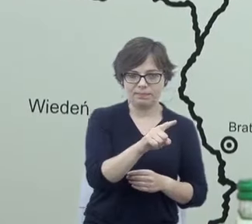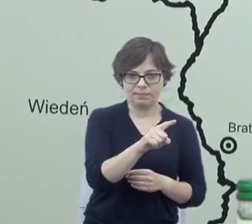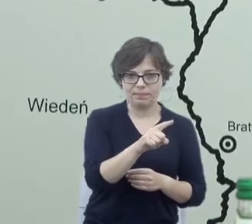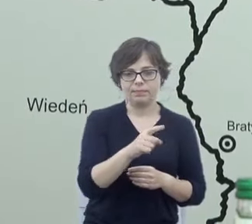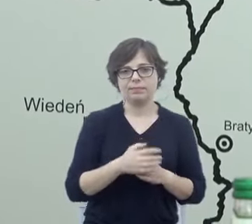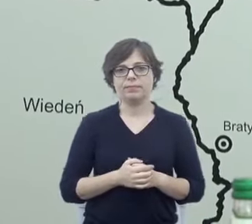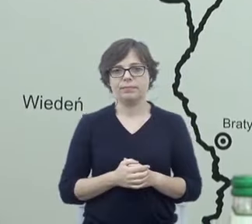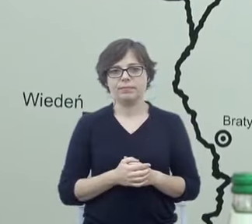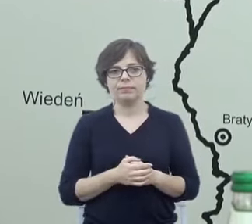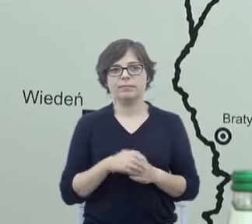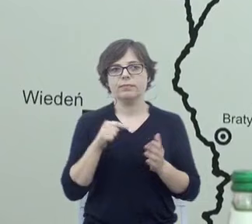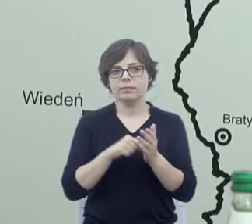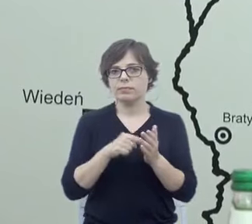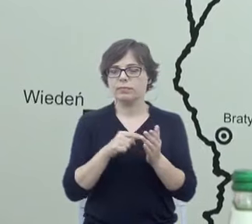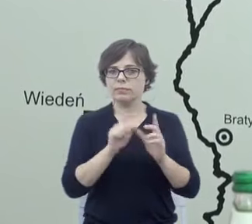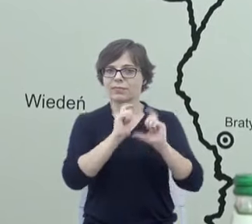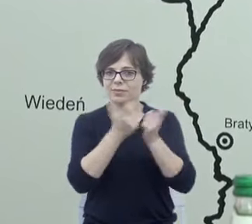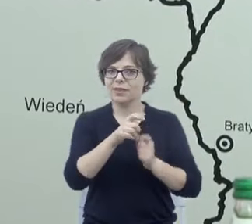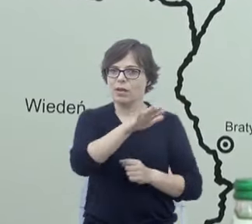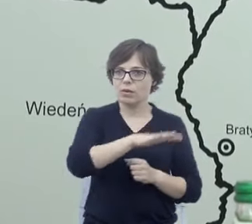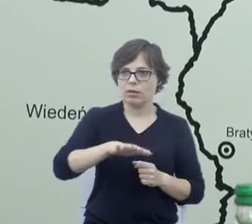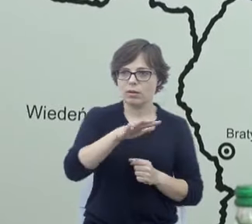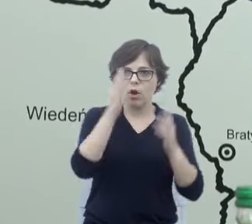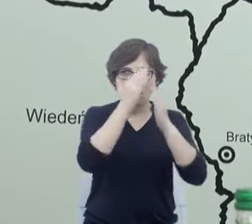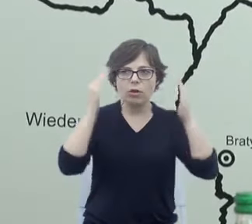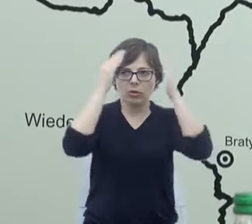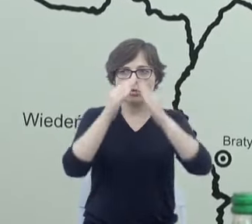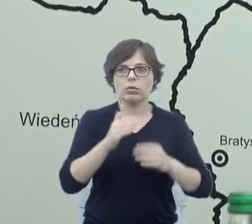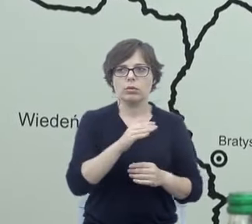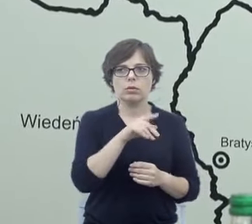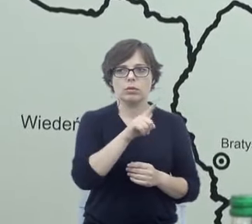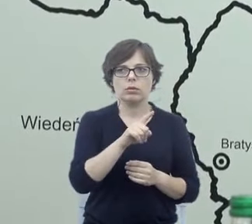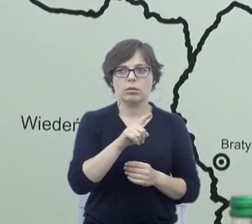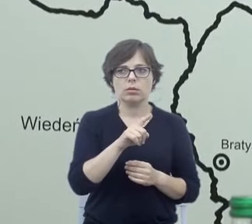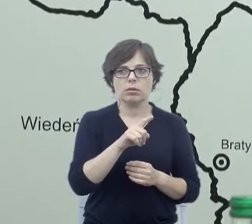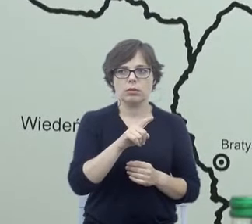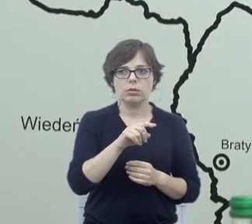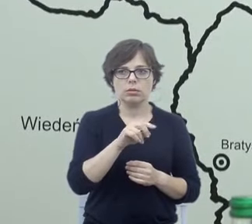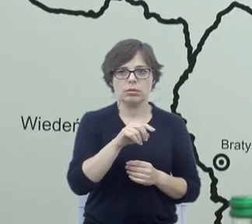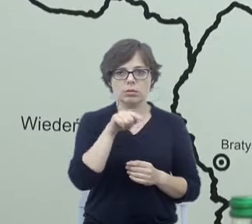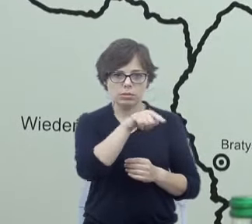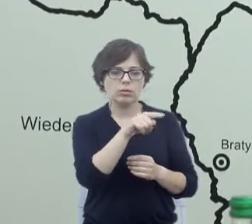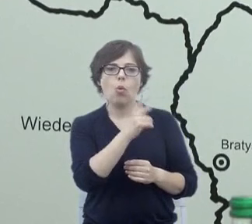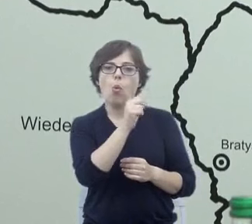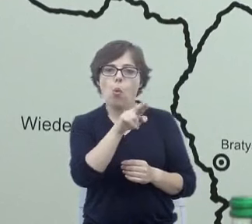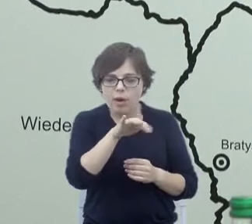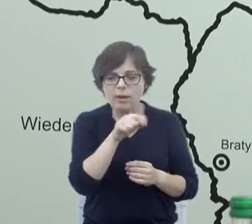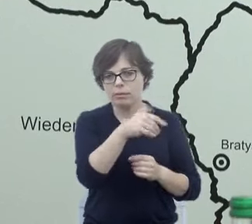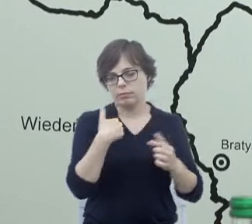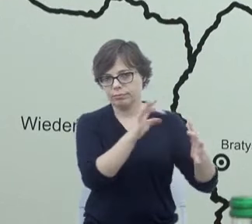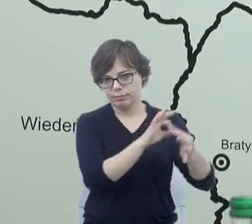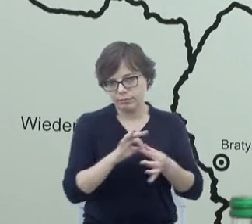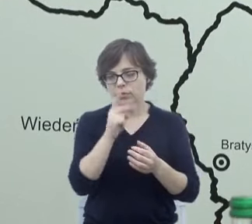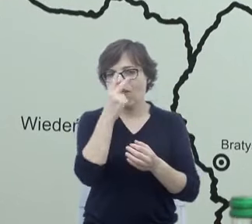i co i jego tam zaplecze, prawda, w kurii, to dało się to no, wyczytać bardzo wyraźnie w